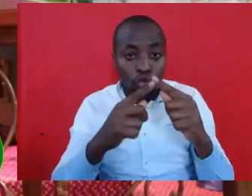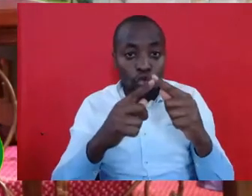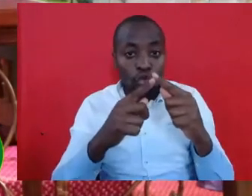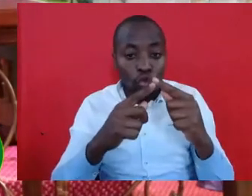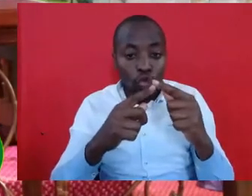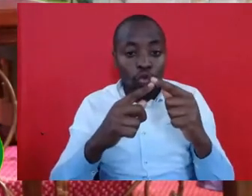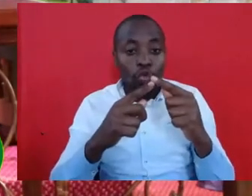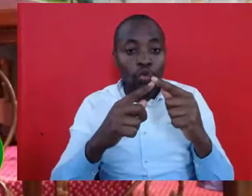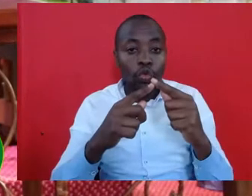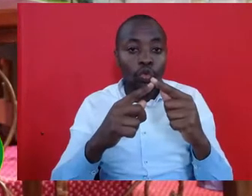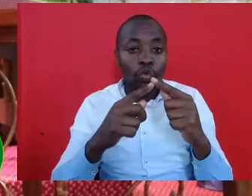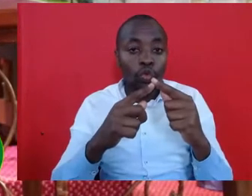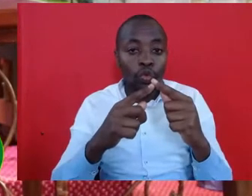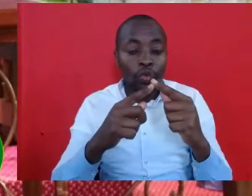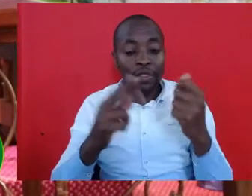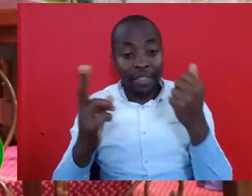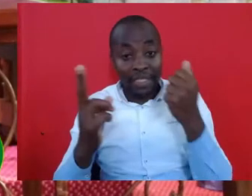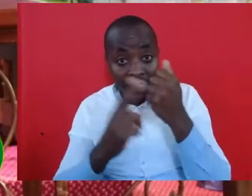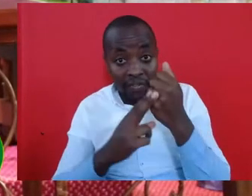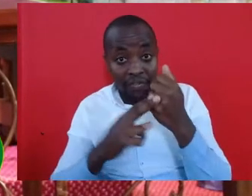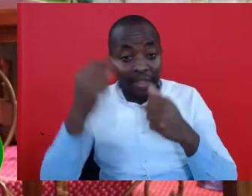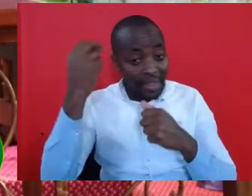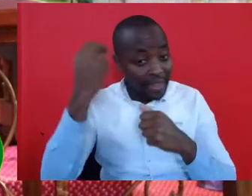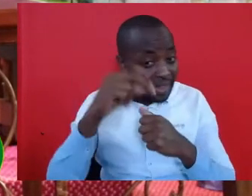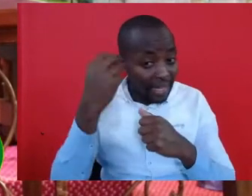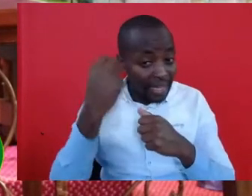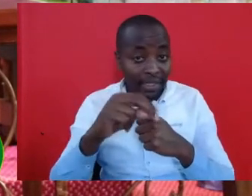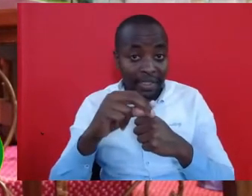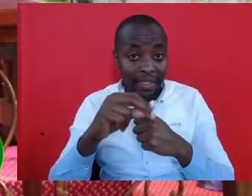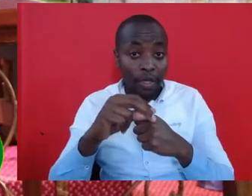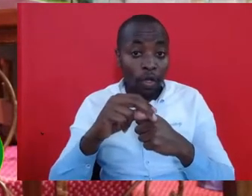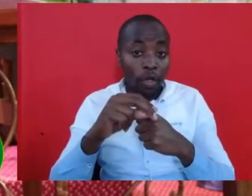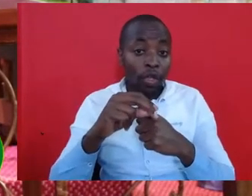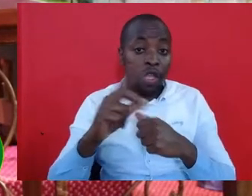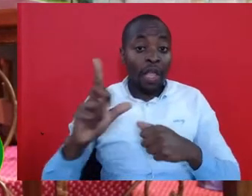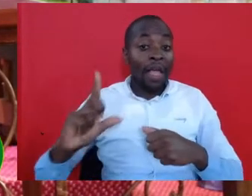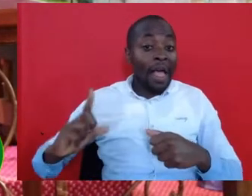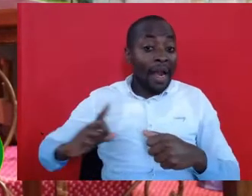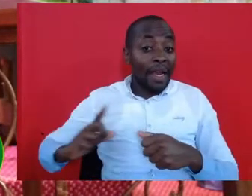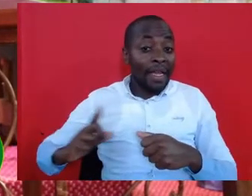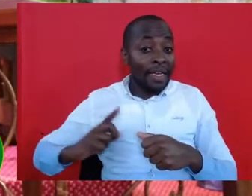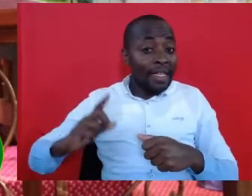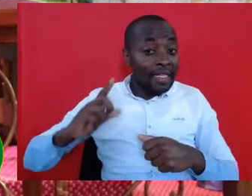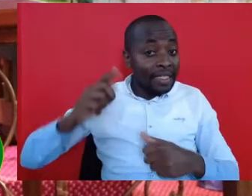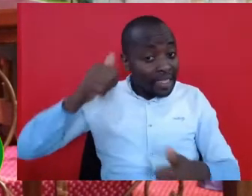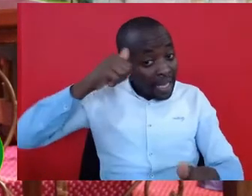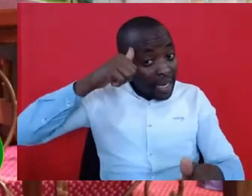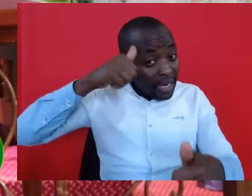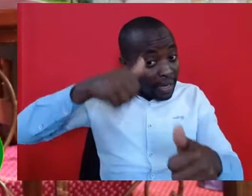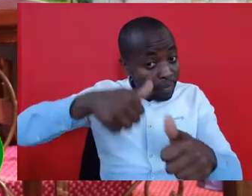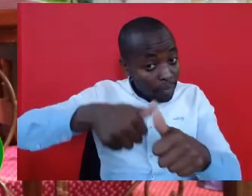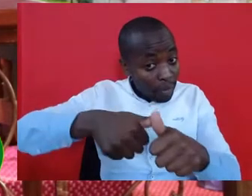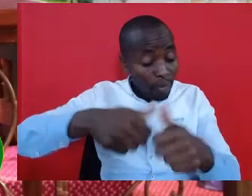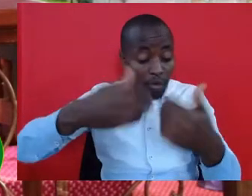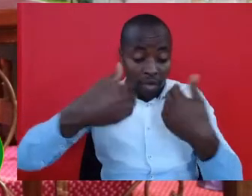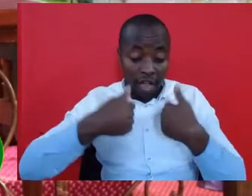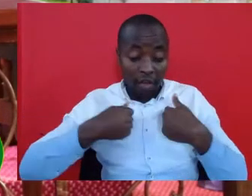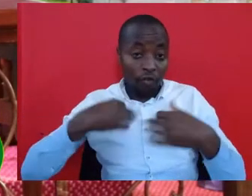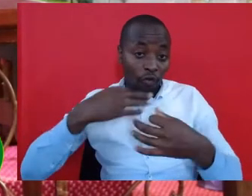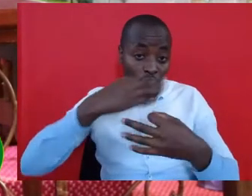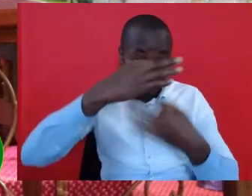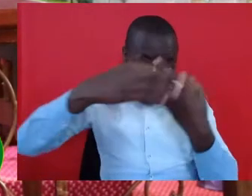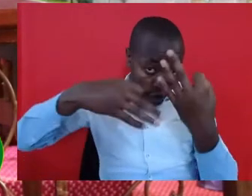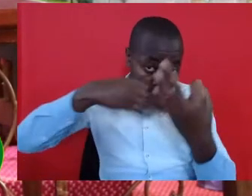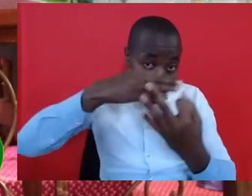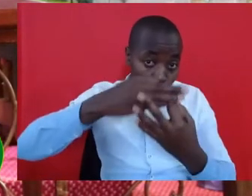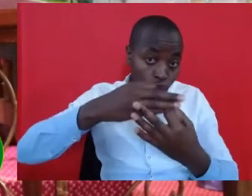jioni. Kina mama, mungependa kukumbusha ya kuwa fellowship yenu ama yetu ya Wednesday itakuwa